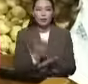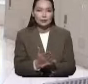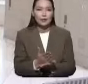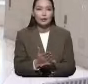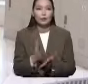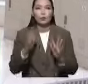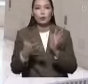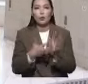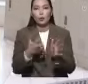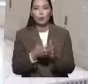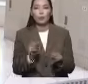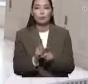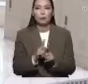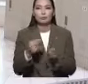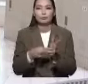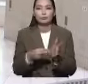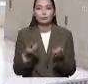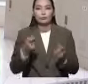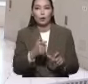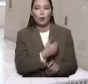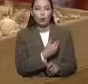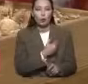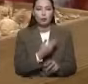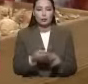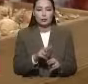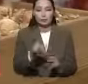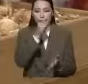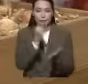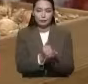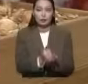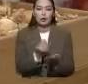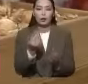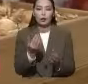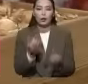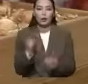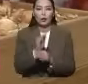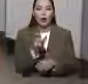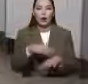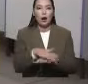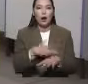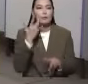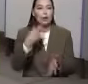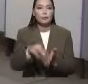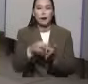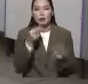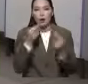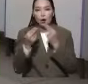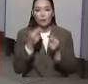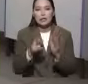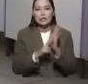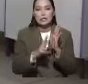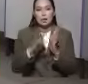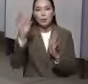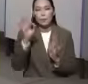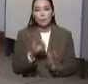тапшылықты сылтау қылып, бағаны көтергісі келетіндерге жол жоқ дейді мамандар. Оның үстіне халық тұтынатын азық-түлік тауарларының